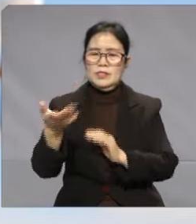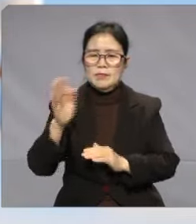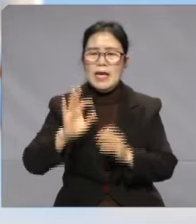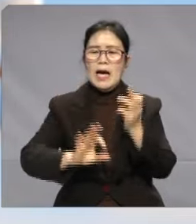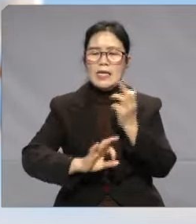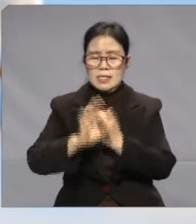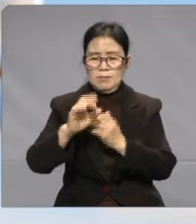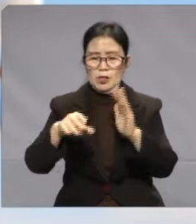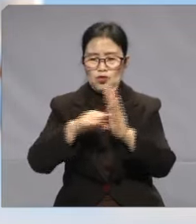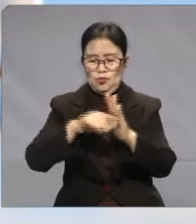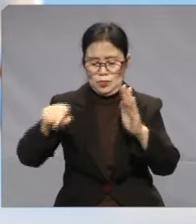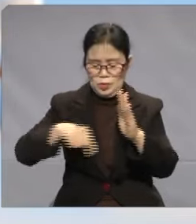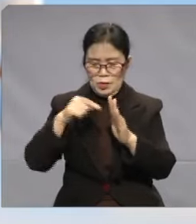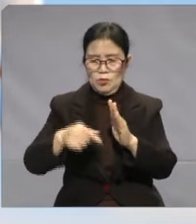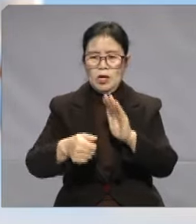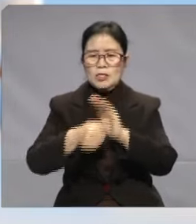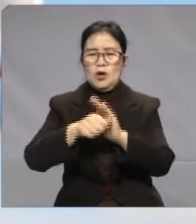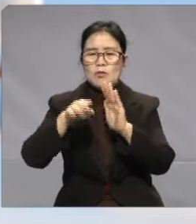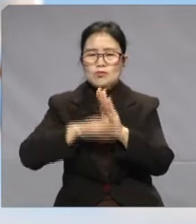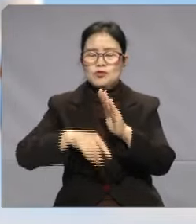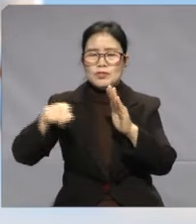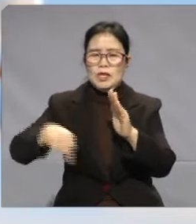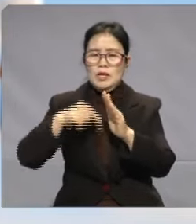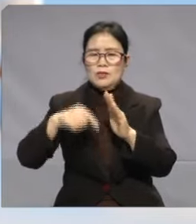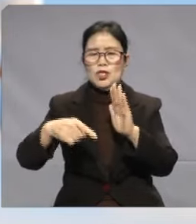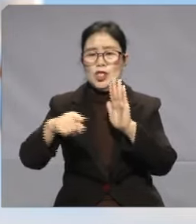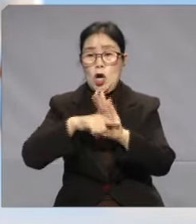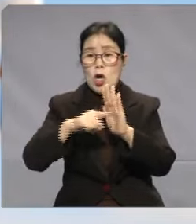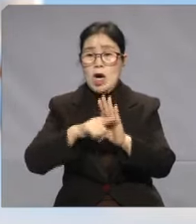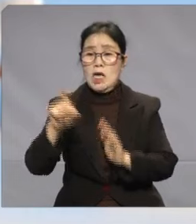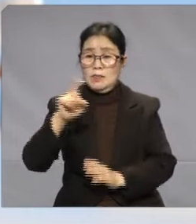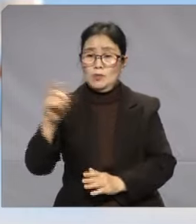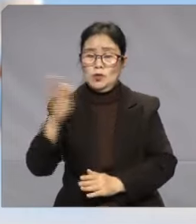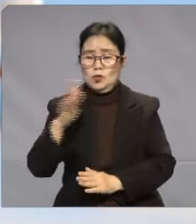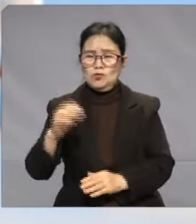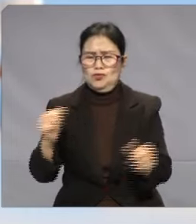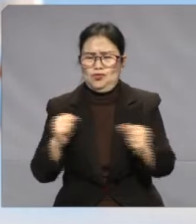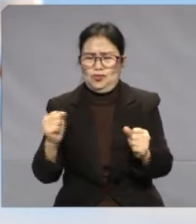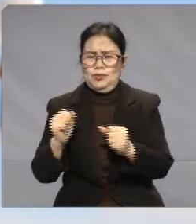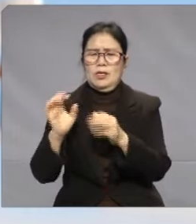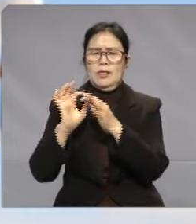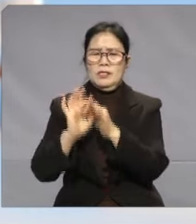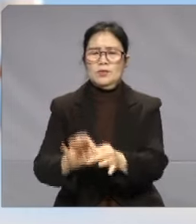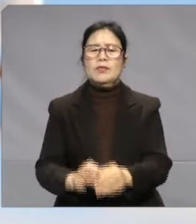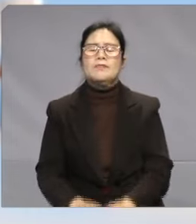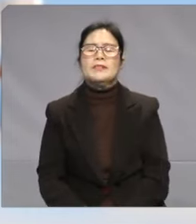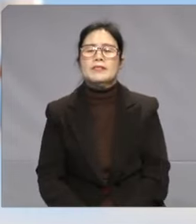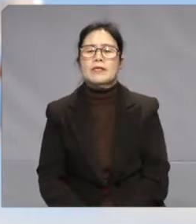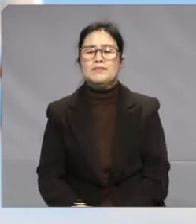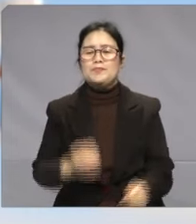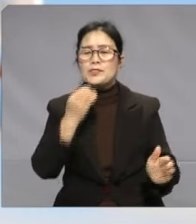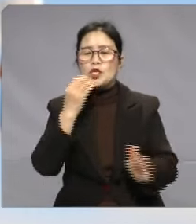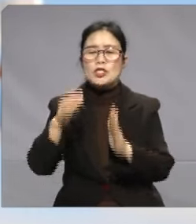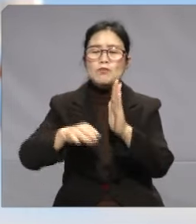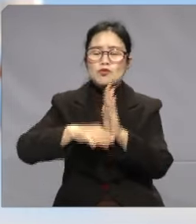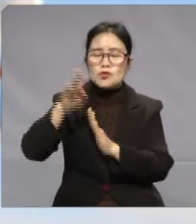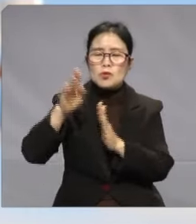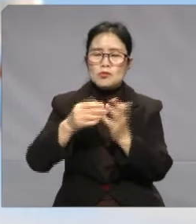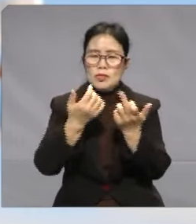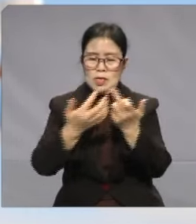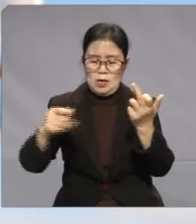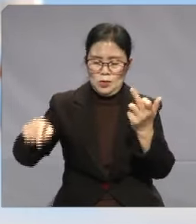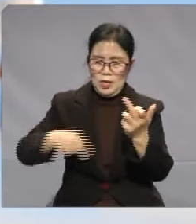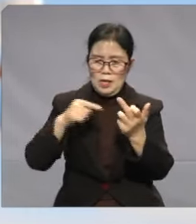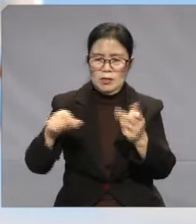아침에는 중부 내륙과 경북 내륙을 중심으로 영하 10도 안팎에 강추위가 계속되겠습니다 경기 북동부와 강원 내륙으로는